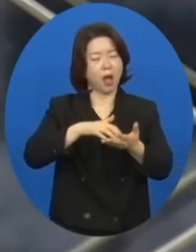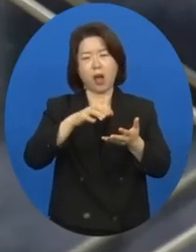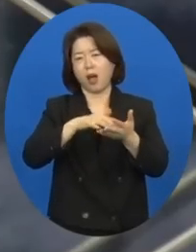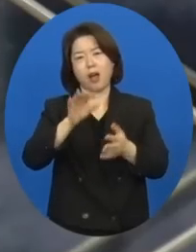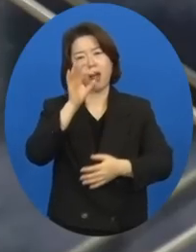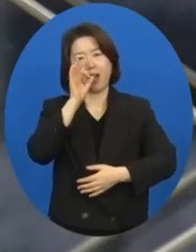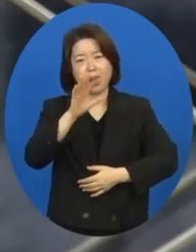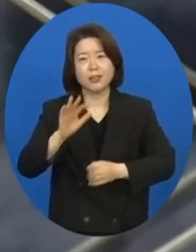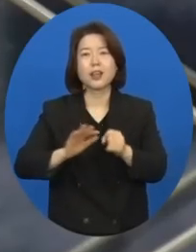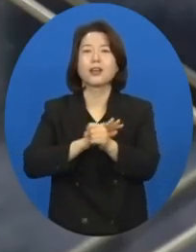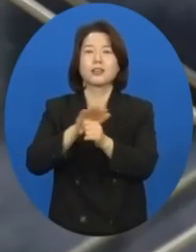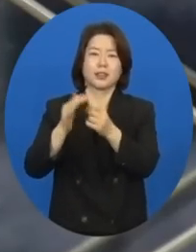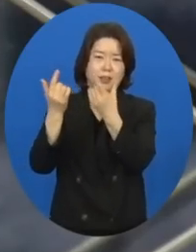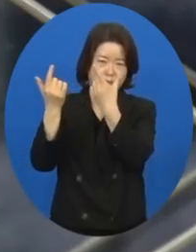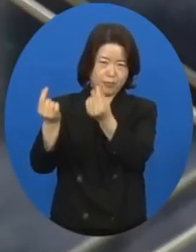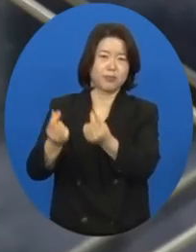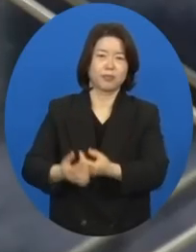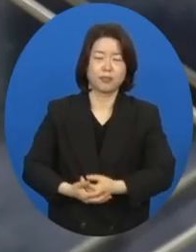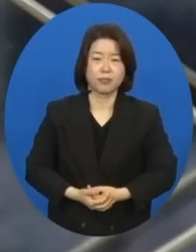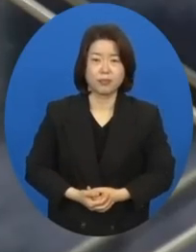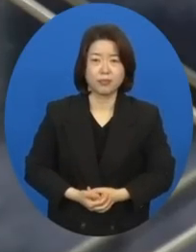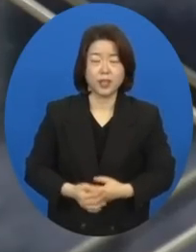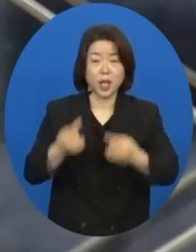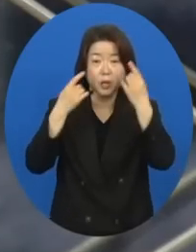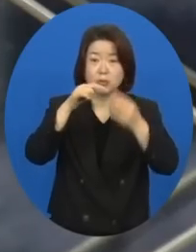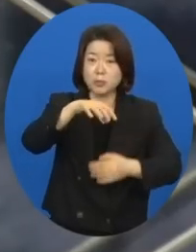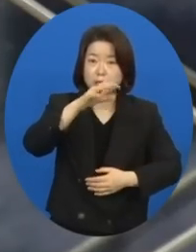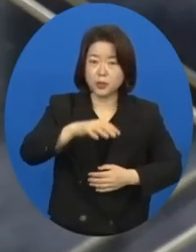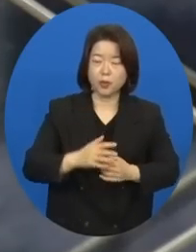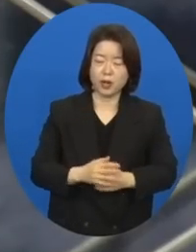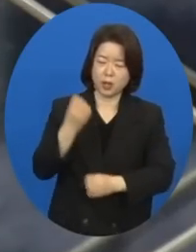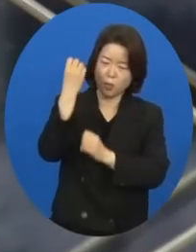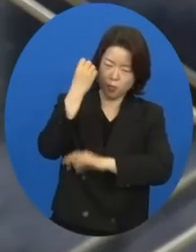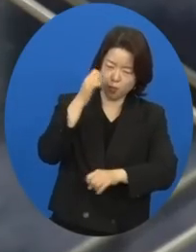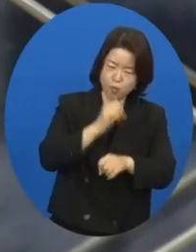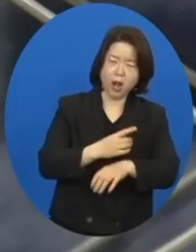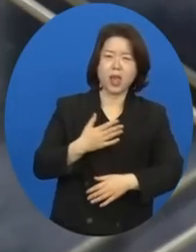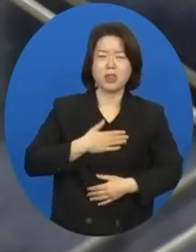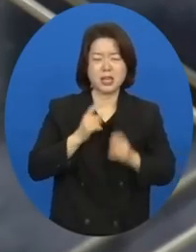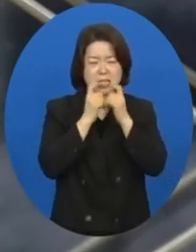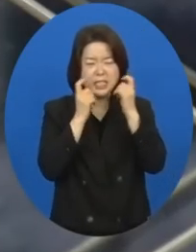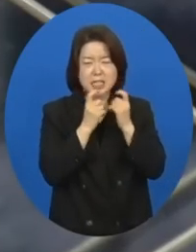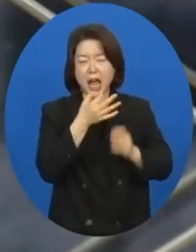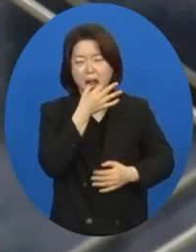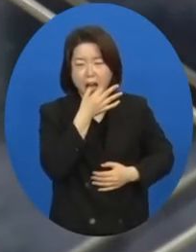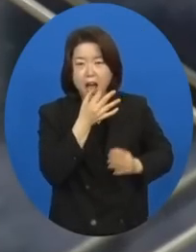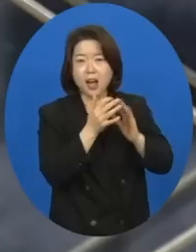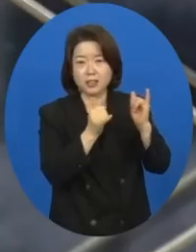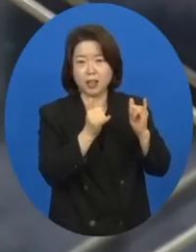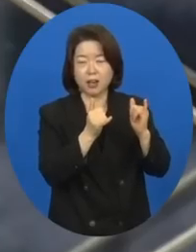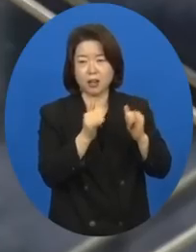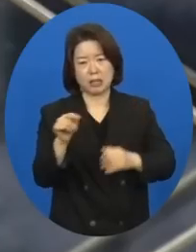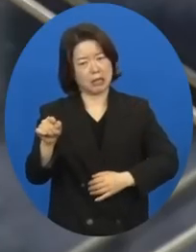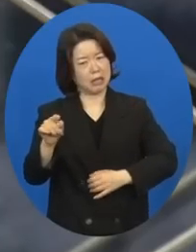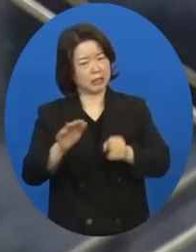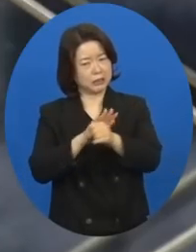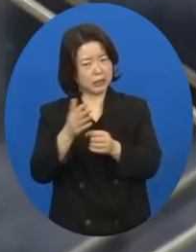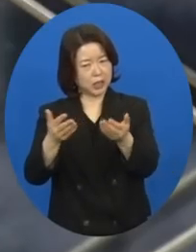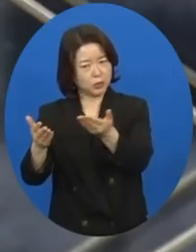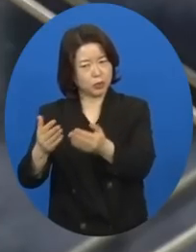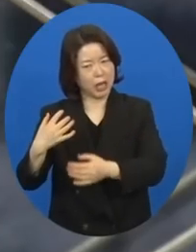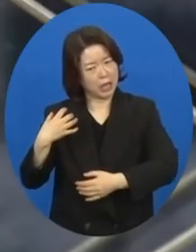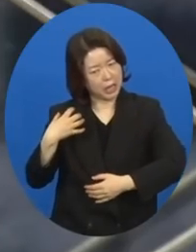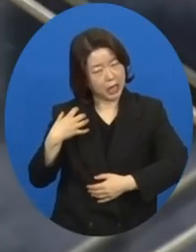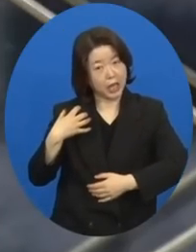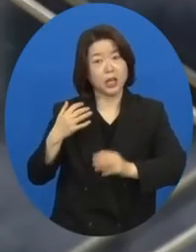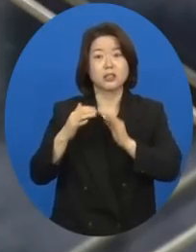없는 사랑이죠. 분명 이 자리에 천성이 이기적이어서 사랑은 너무나 부담이 되는 것 같아. 나는